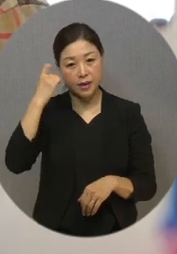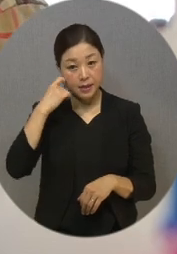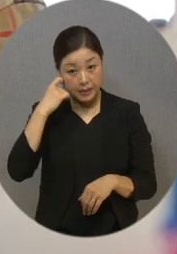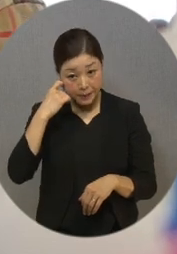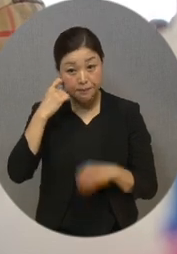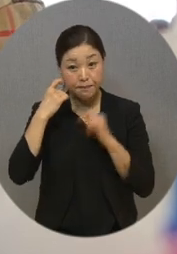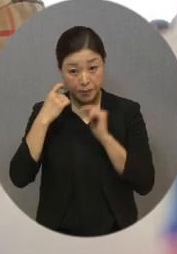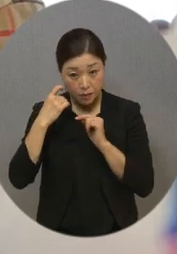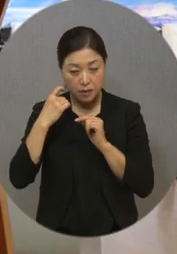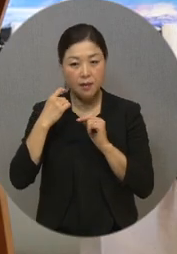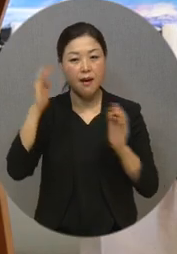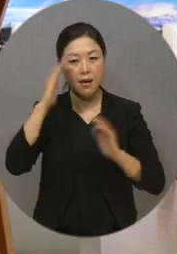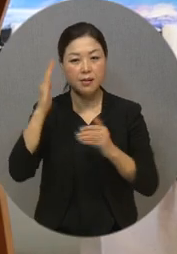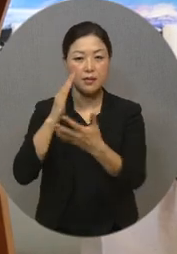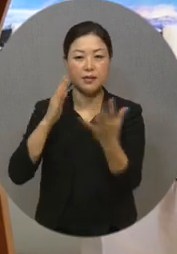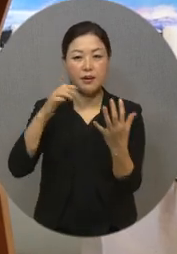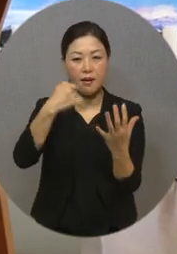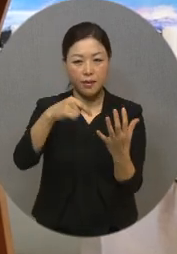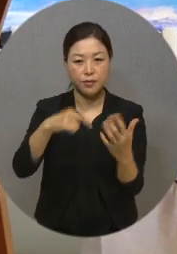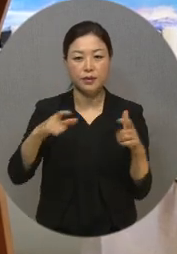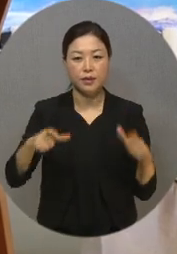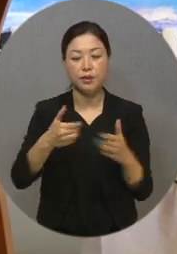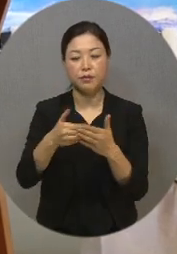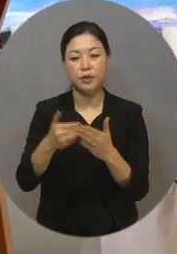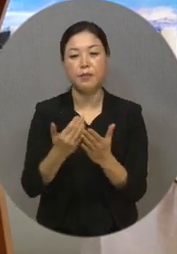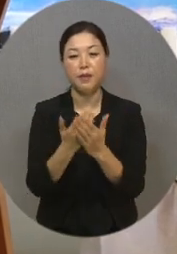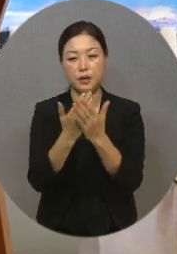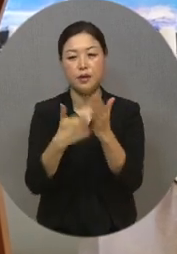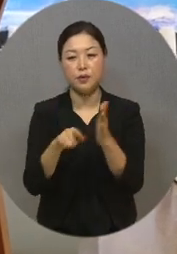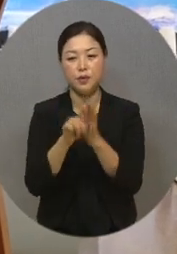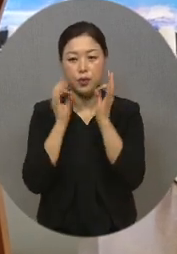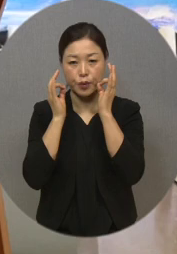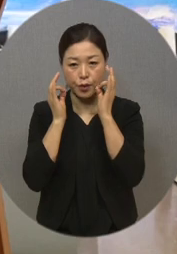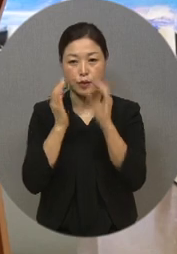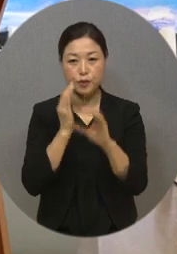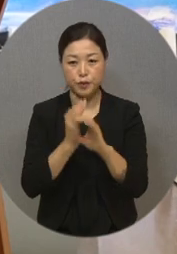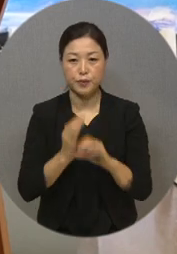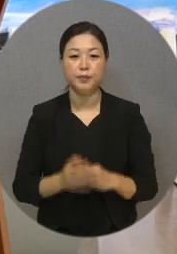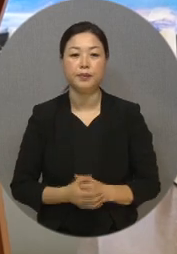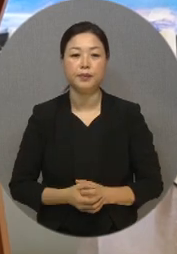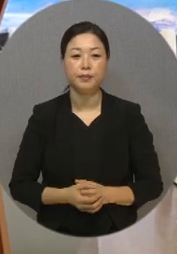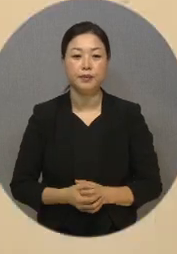눈을 교육하며 지역 미술의 발전에도 보탬이 되고 있습니다.